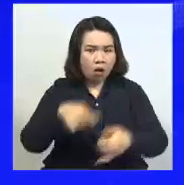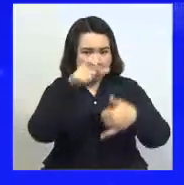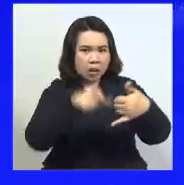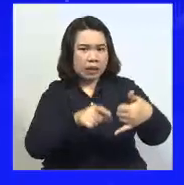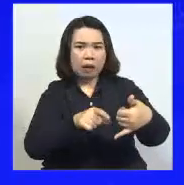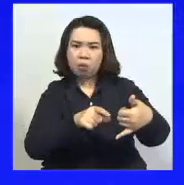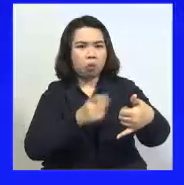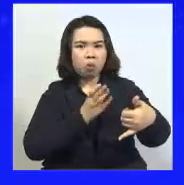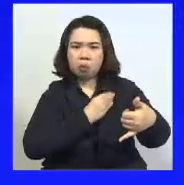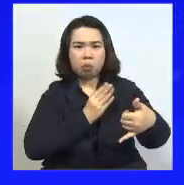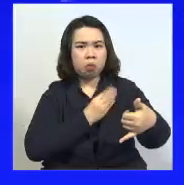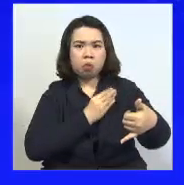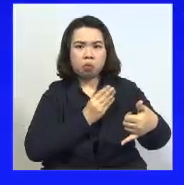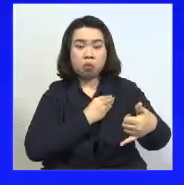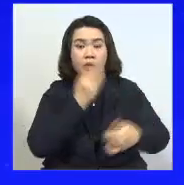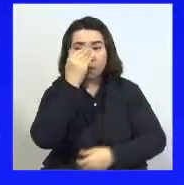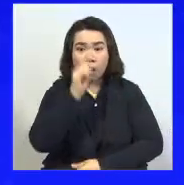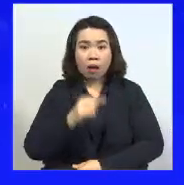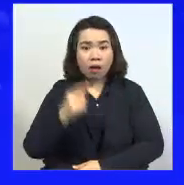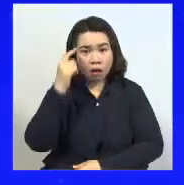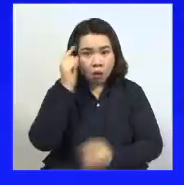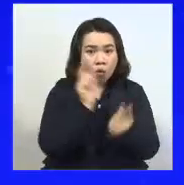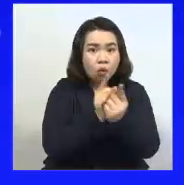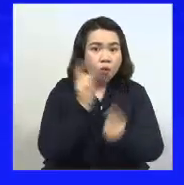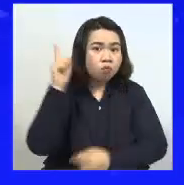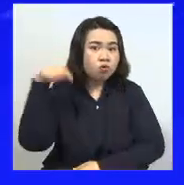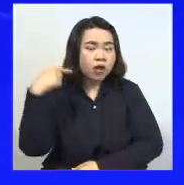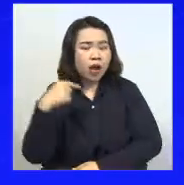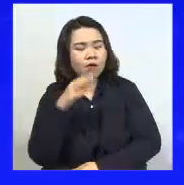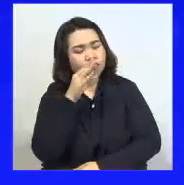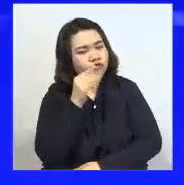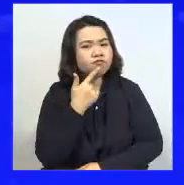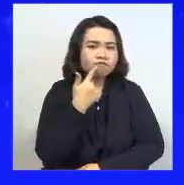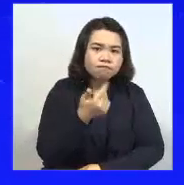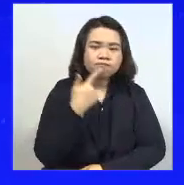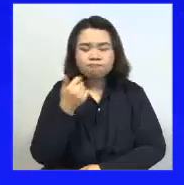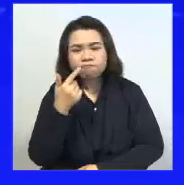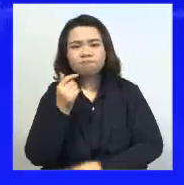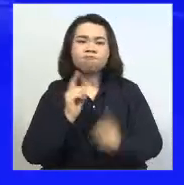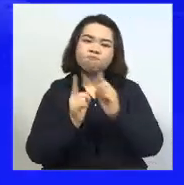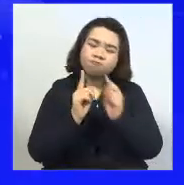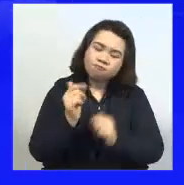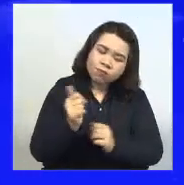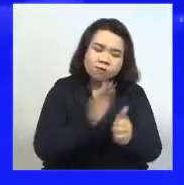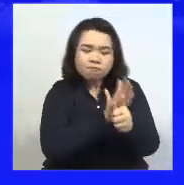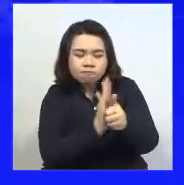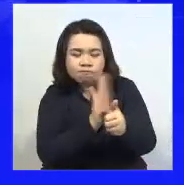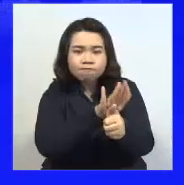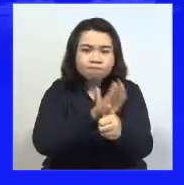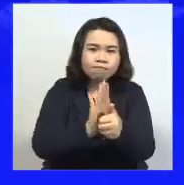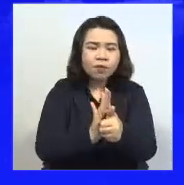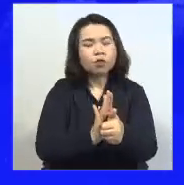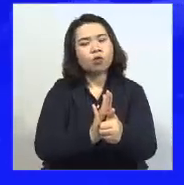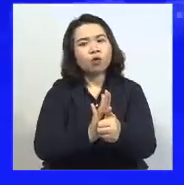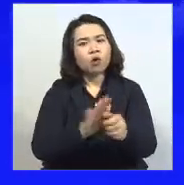ไม่ใช่ค่อนข้างด้วยน่ากลัวมากเหมือนกับว่าพอรู้จักกับผู้หญิงใหม่ๆเนี่ยเขาจะพูดจาดีคุยดีนะคะเอาอกเอาใจจนแบ